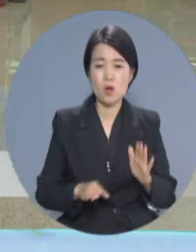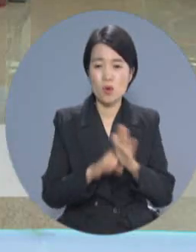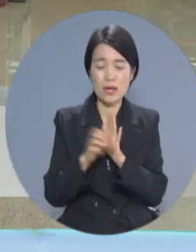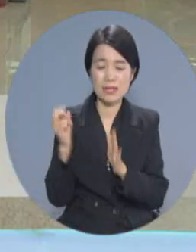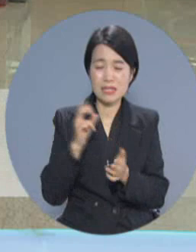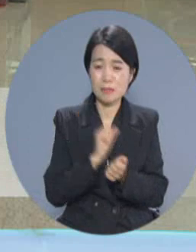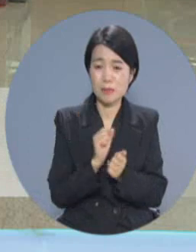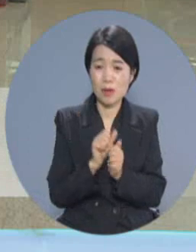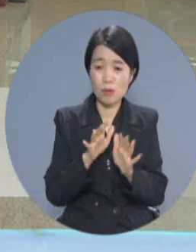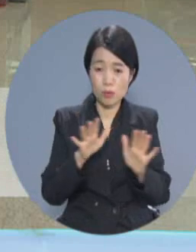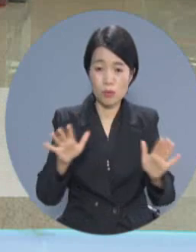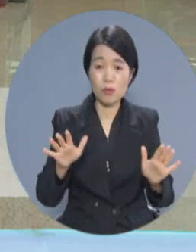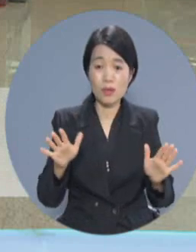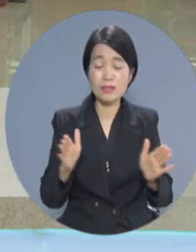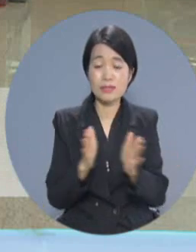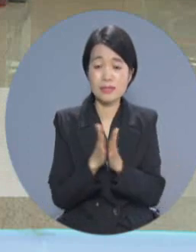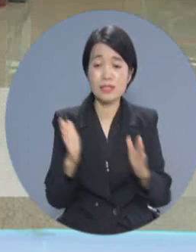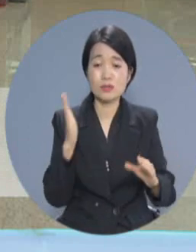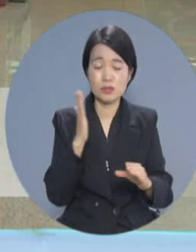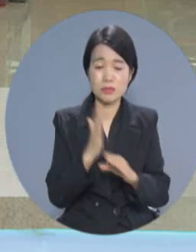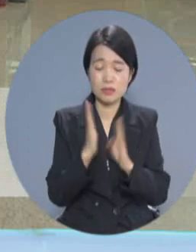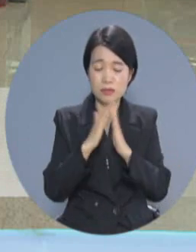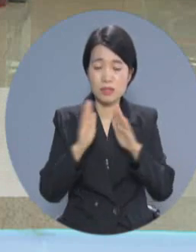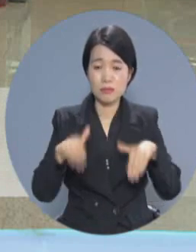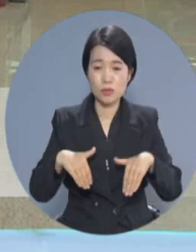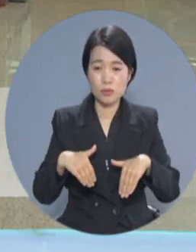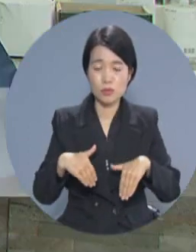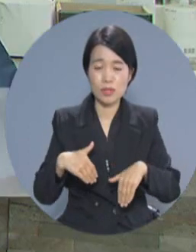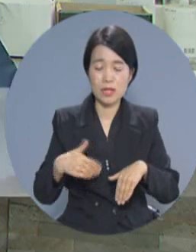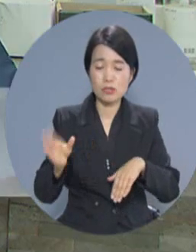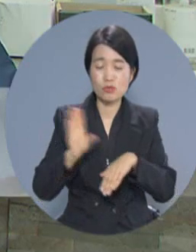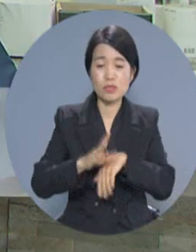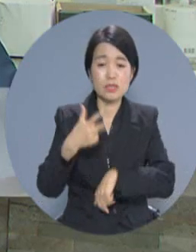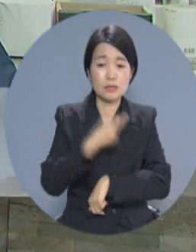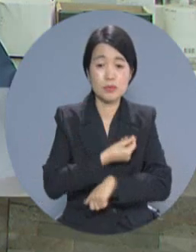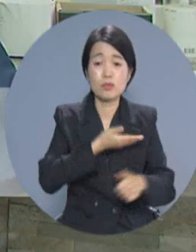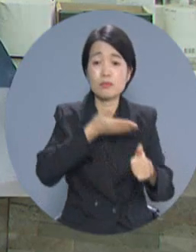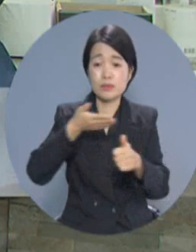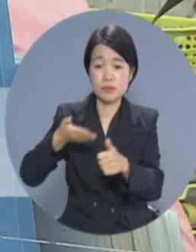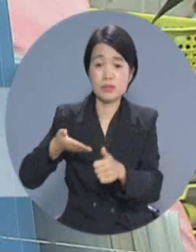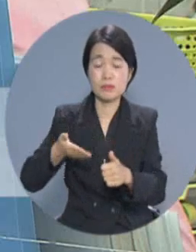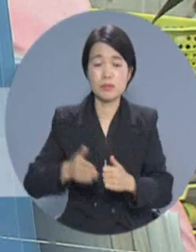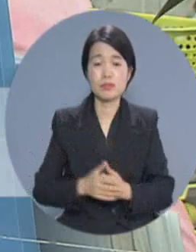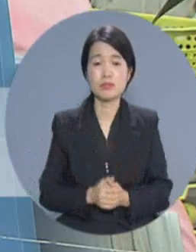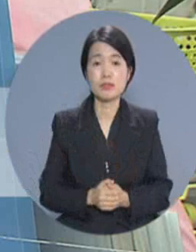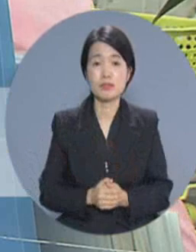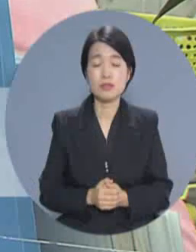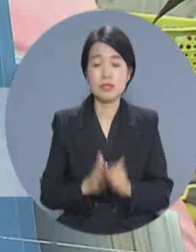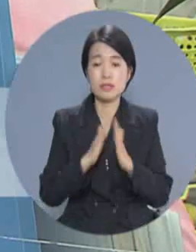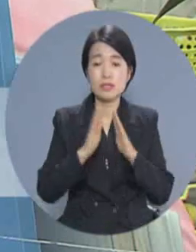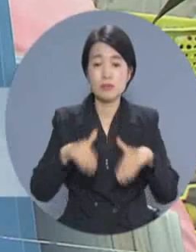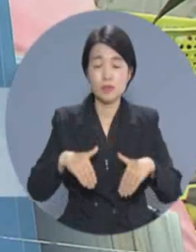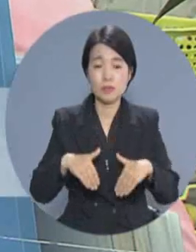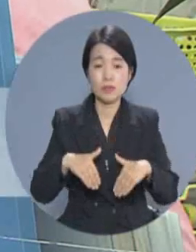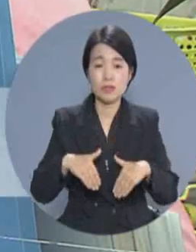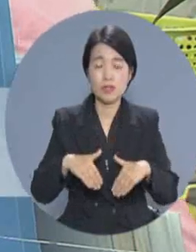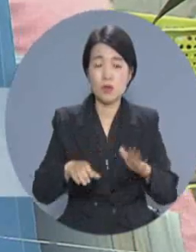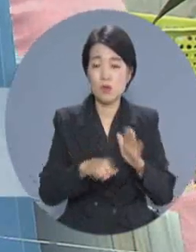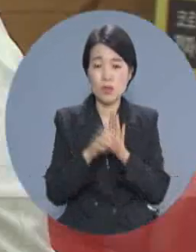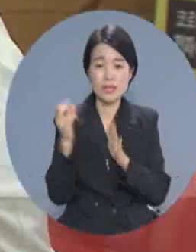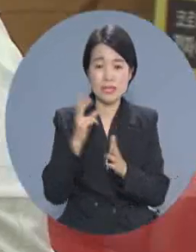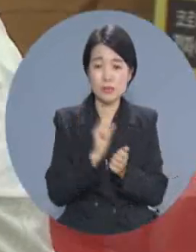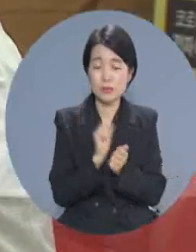코로나19 재유행이 본격화하면서 전라남도가 백신 추가 접종을 당부했습니다. 전라남도는